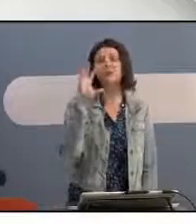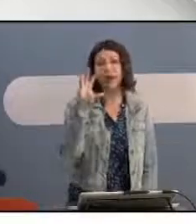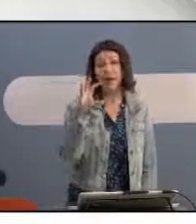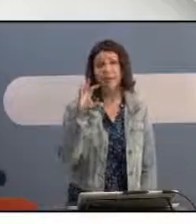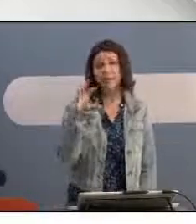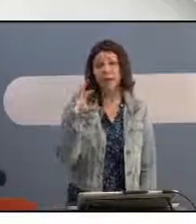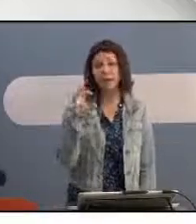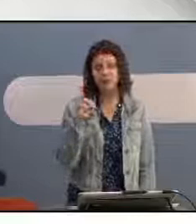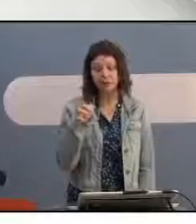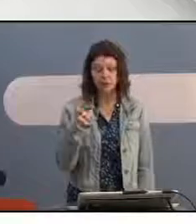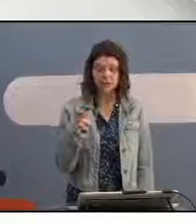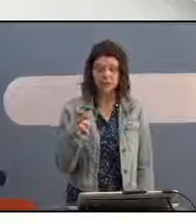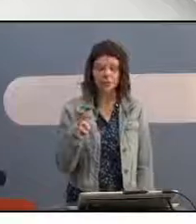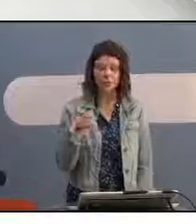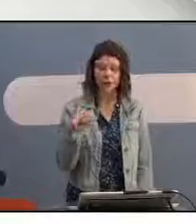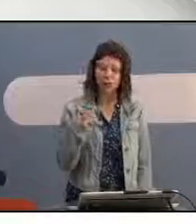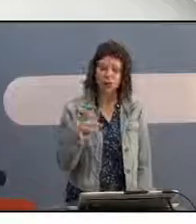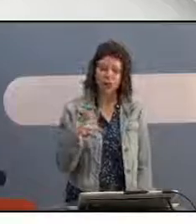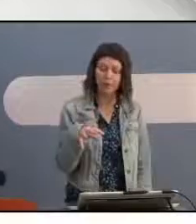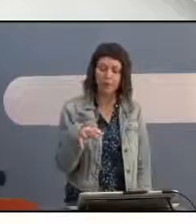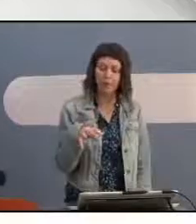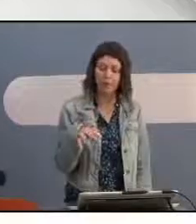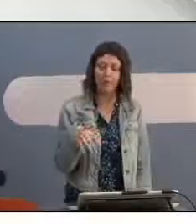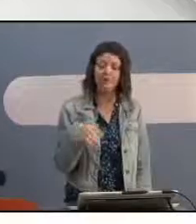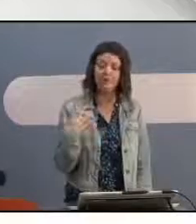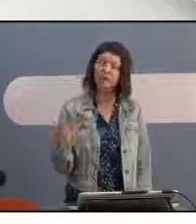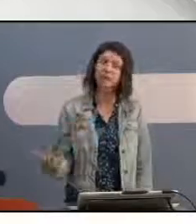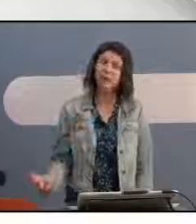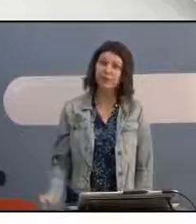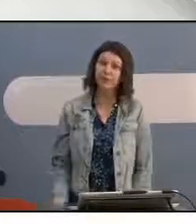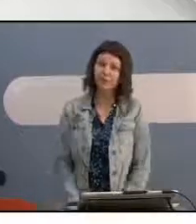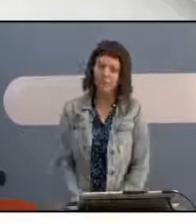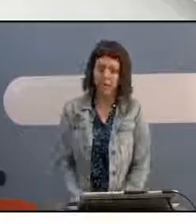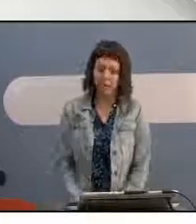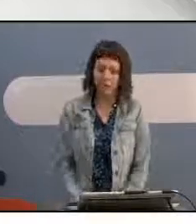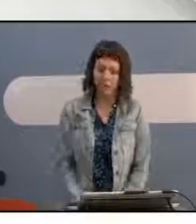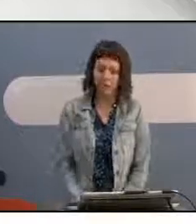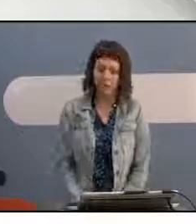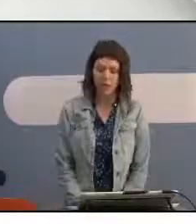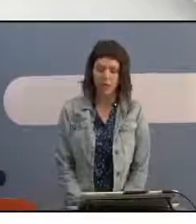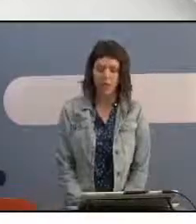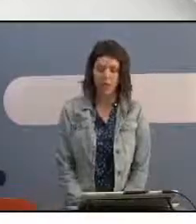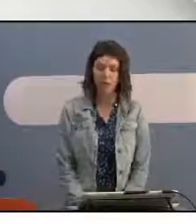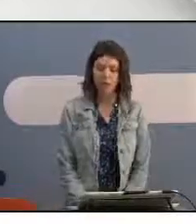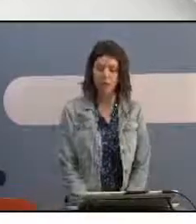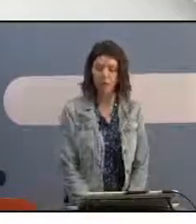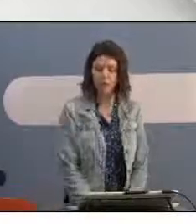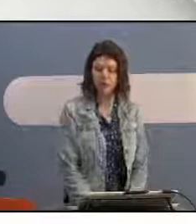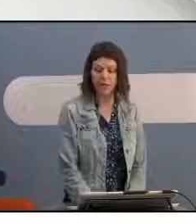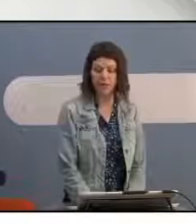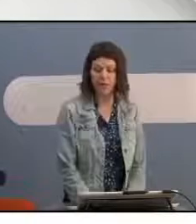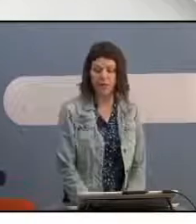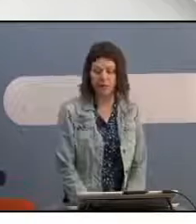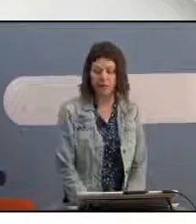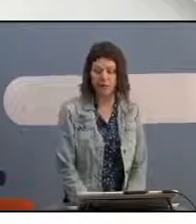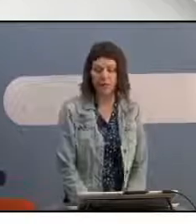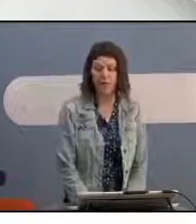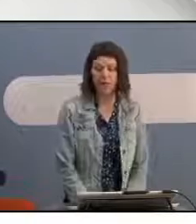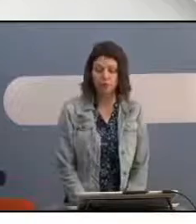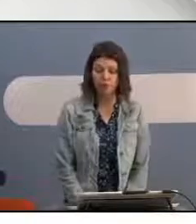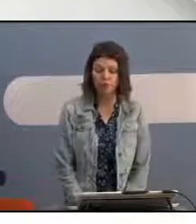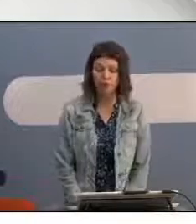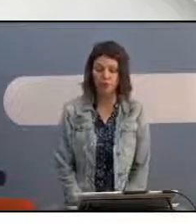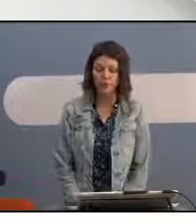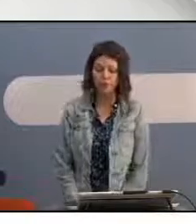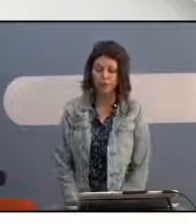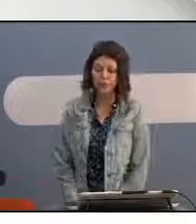ומה אתם הייתם עושים או מרגישים אם הייתם נחשפים לפגיעה כזאת. אז אני שוב חוזרת ואומרת,